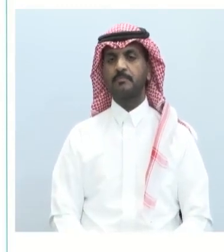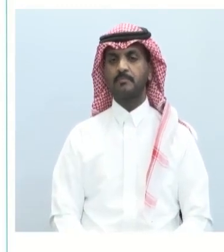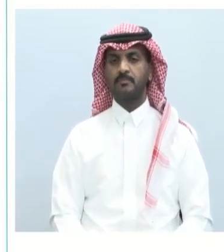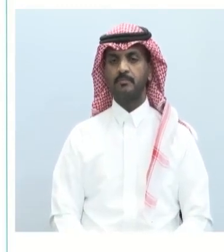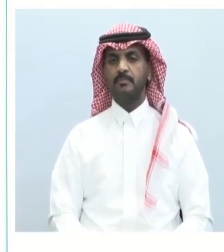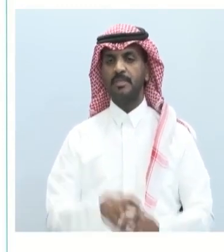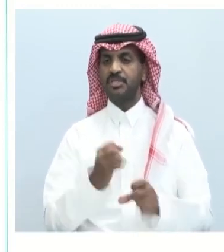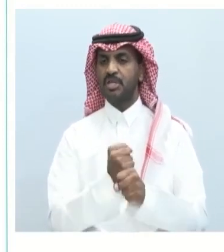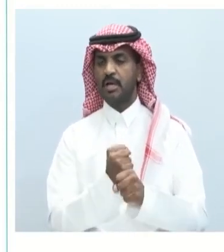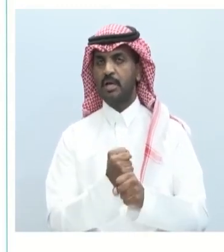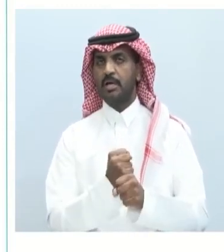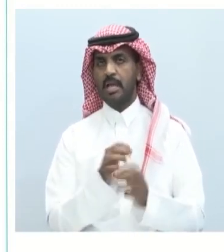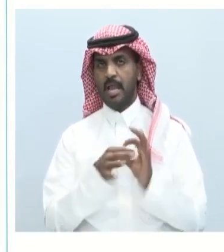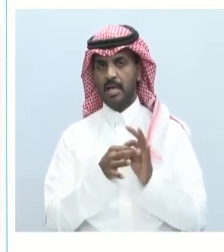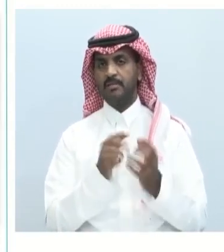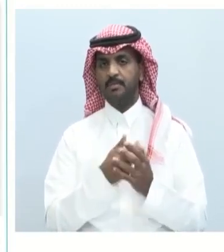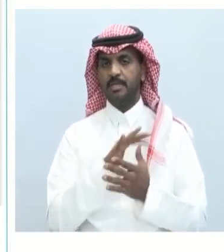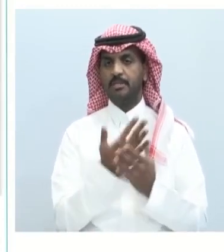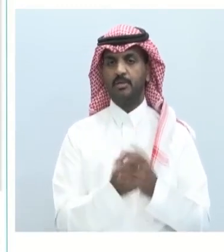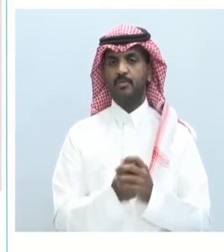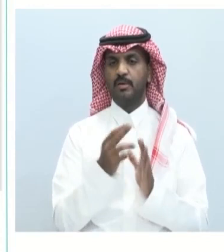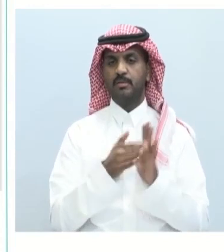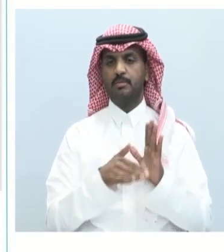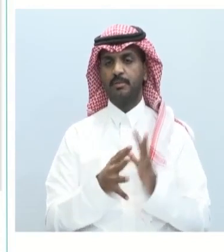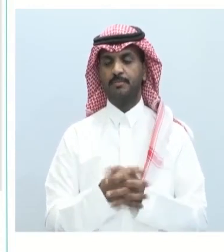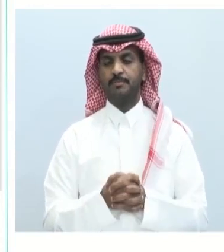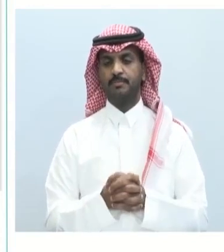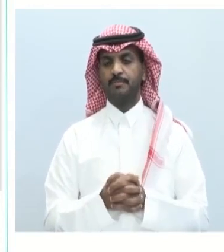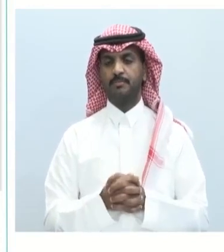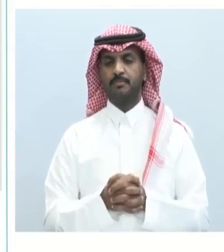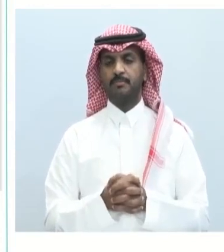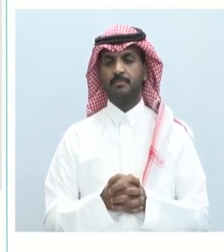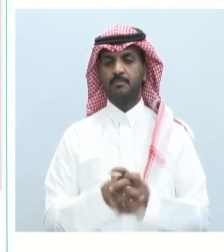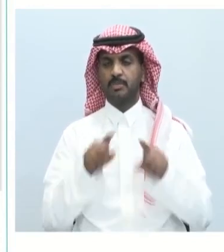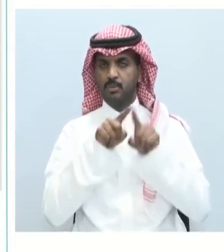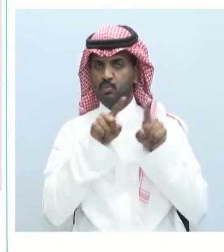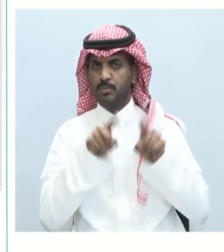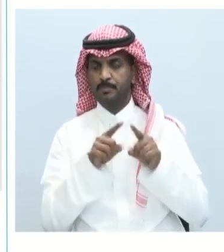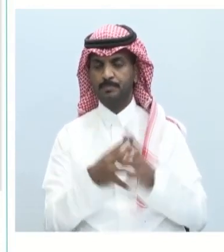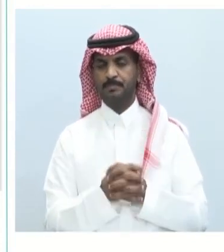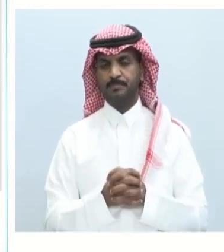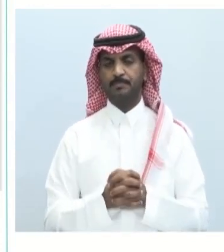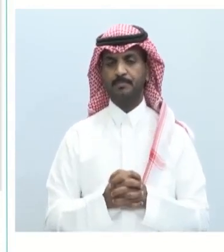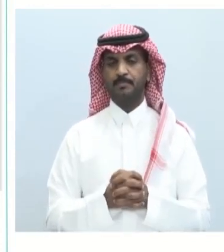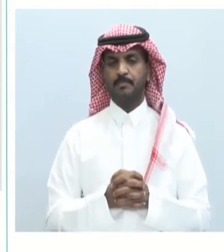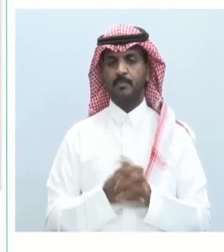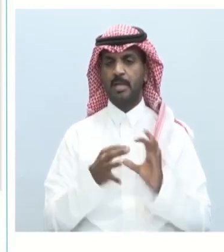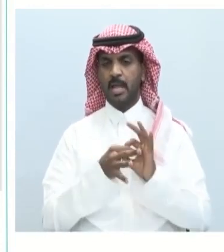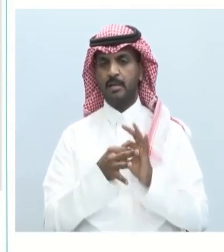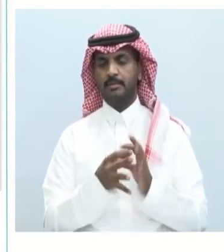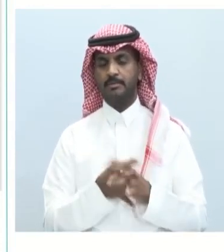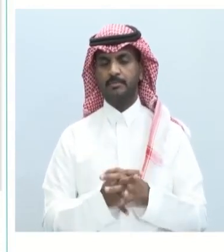لانشاء العلاقات بين الجداول في قاعه البيانات من علامه التبويب علاقات